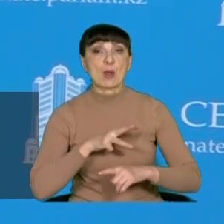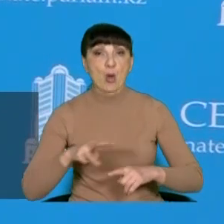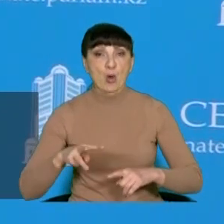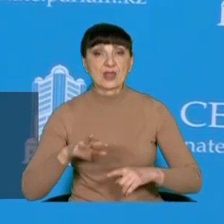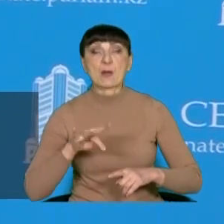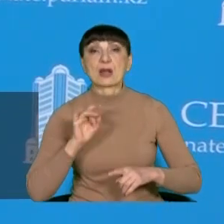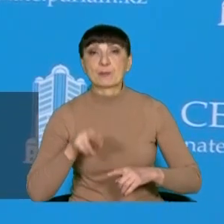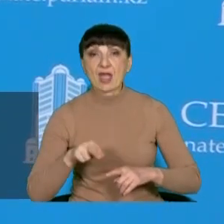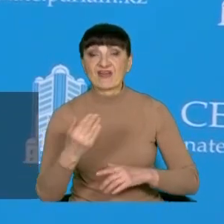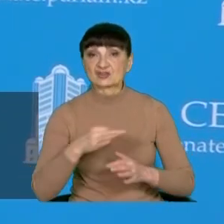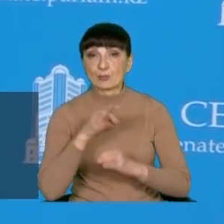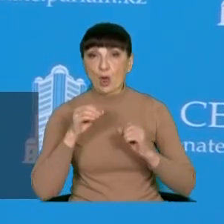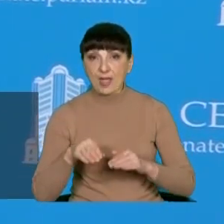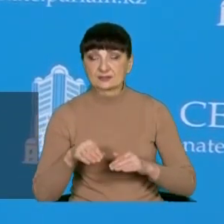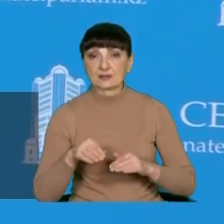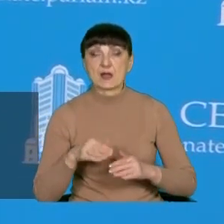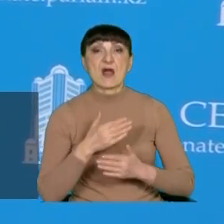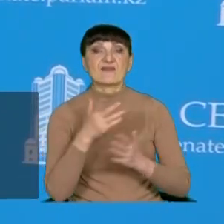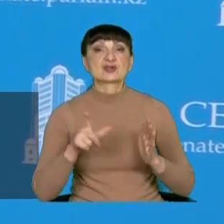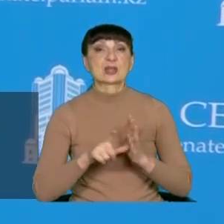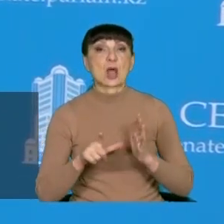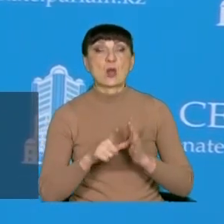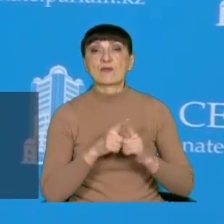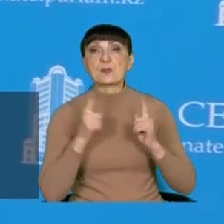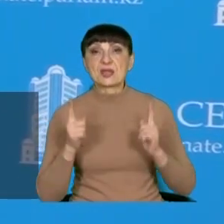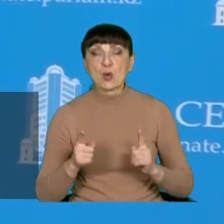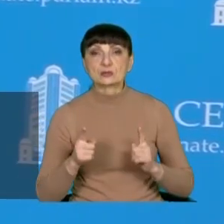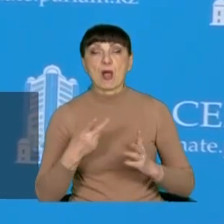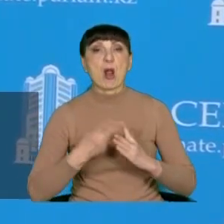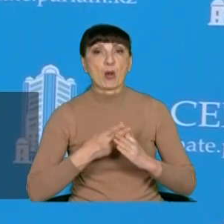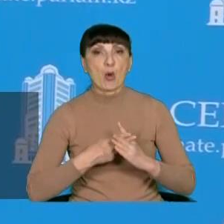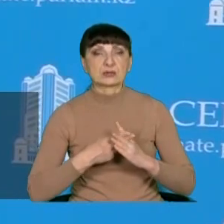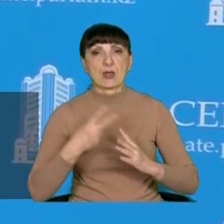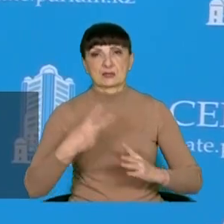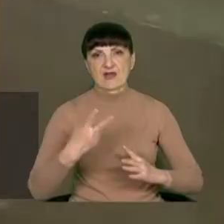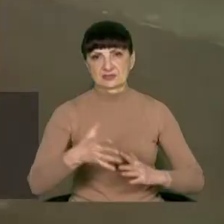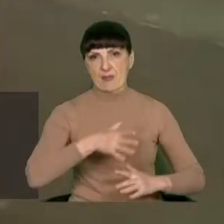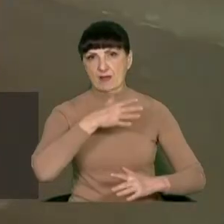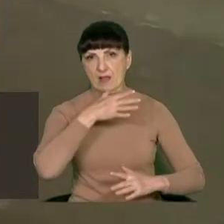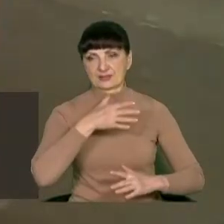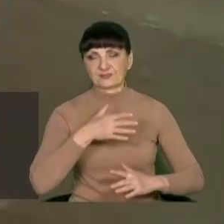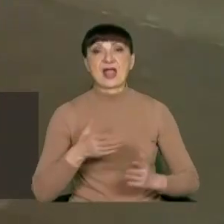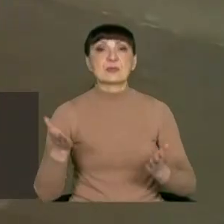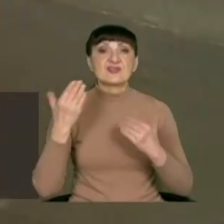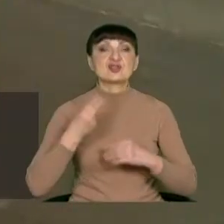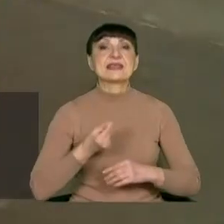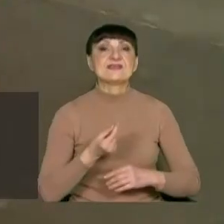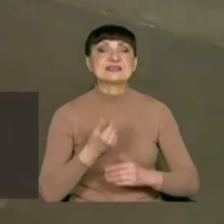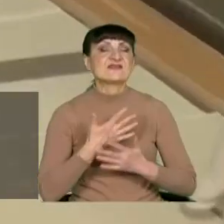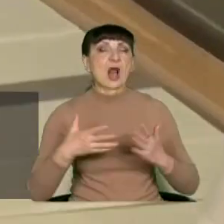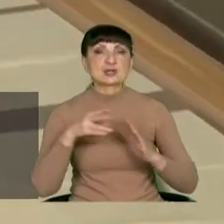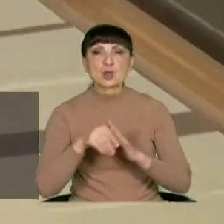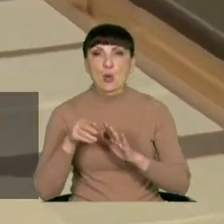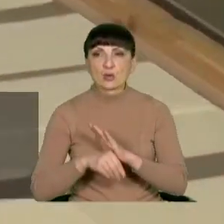МРП составит ваш проект, у вас налоговый период составляет льготный 25 лет. Привлечение инвестиций в разные